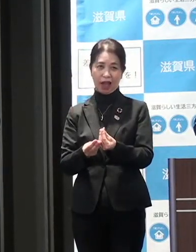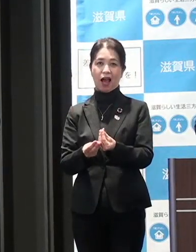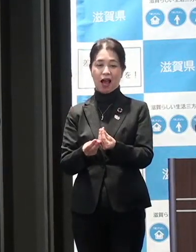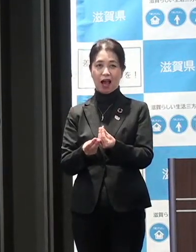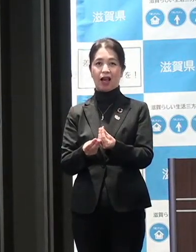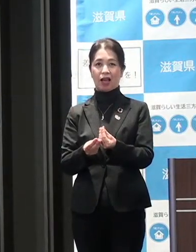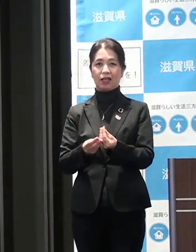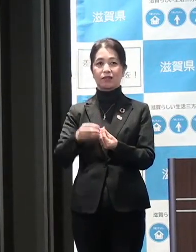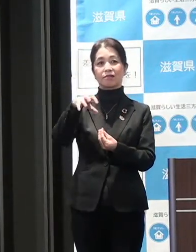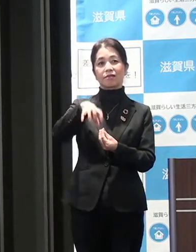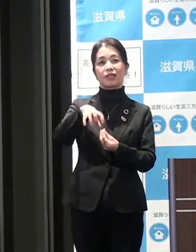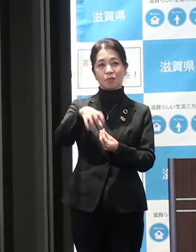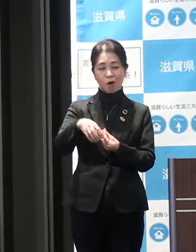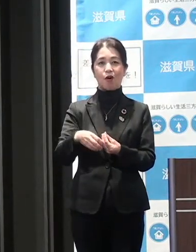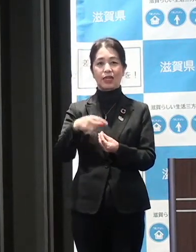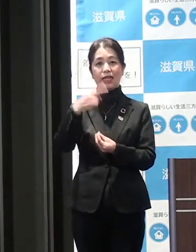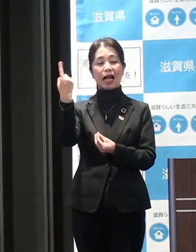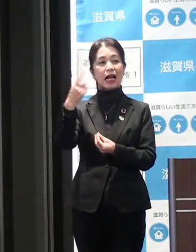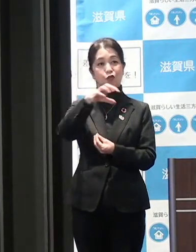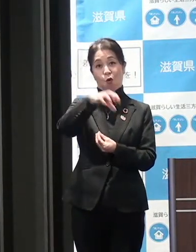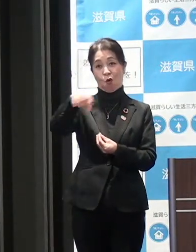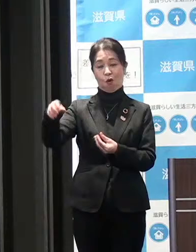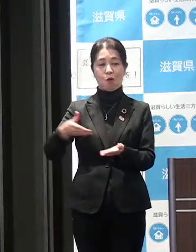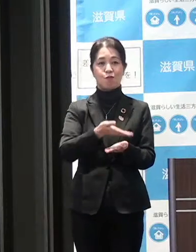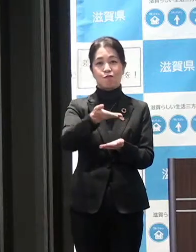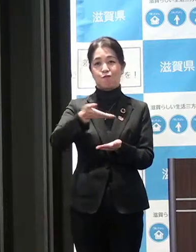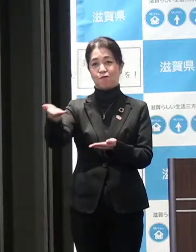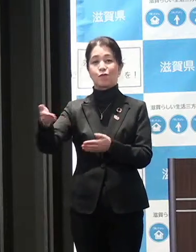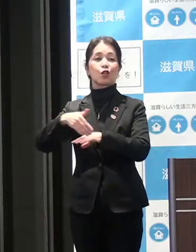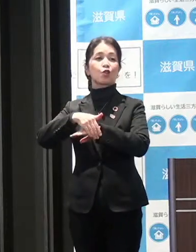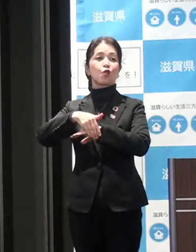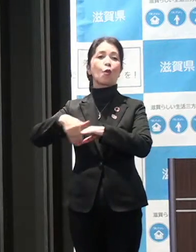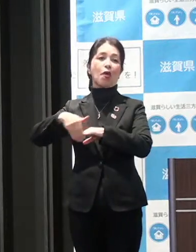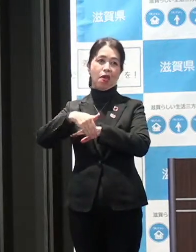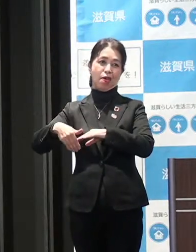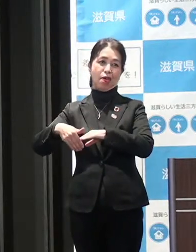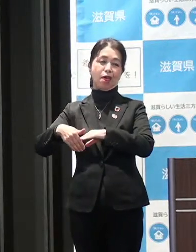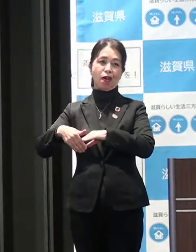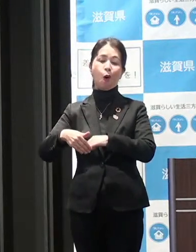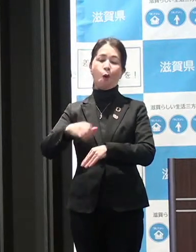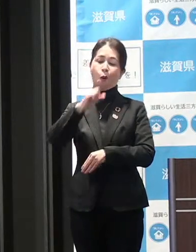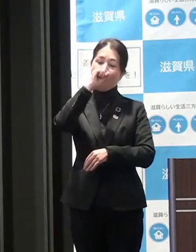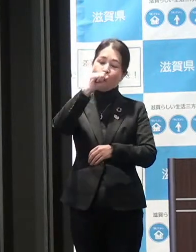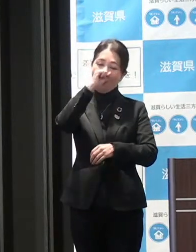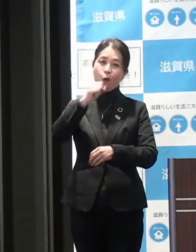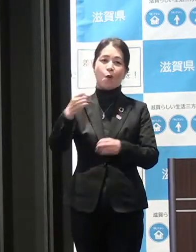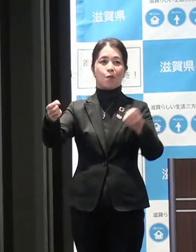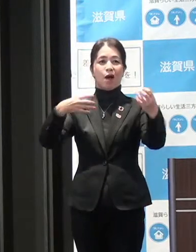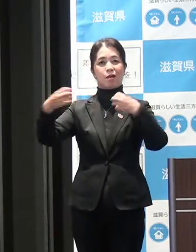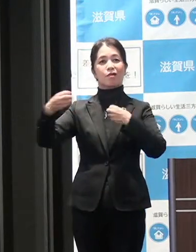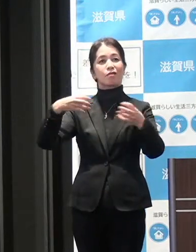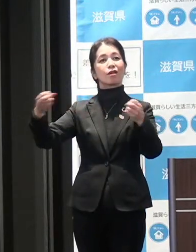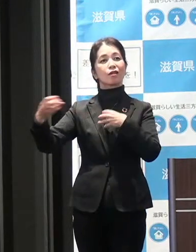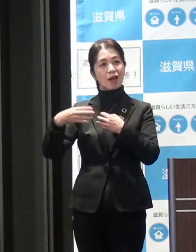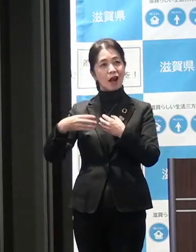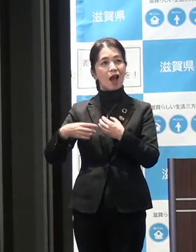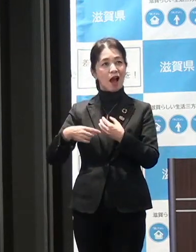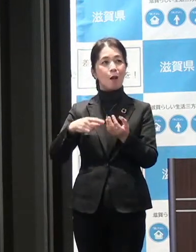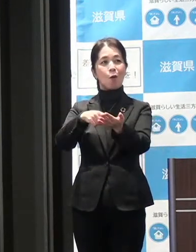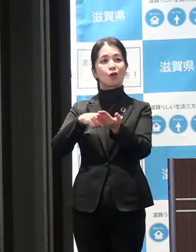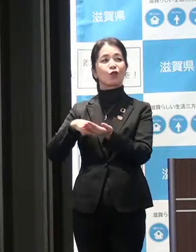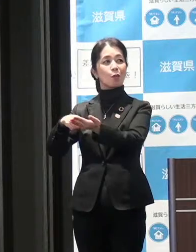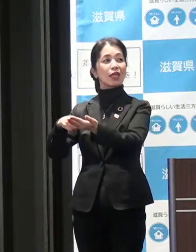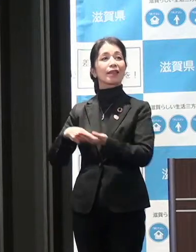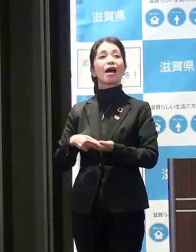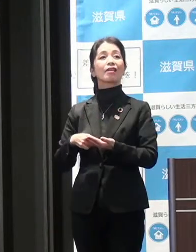にも配布を予定しておりますし、好評なら、どんどんお申し込みいただければ配れるのかな？